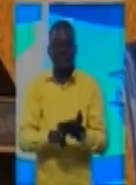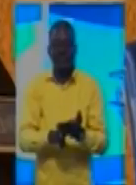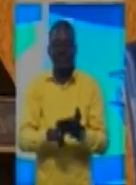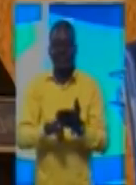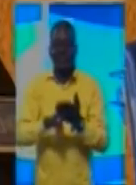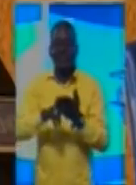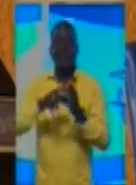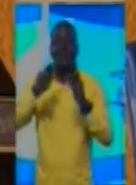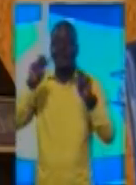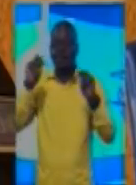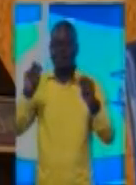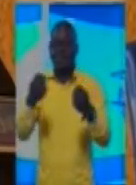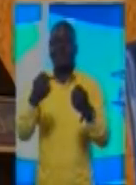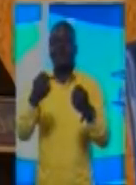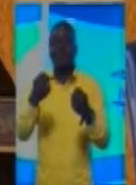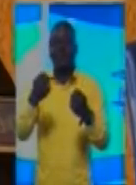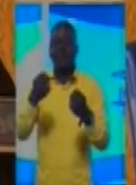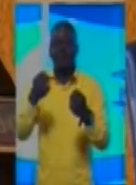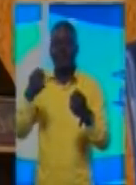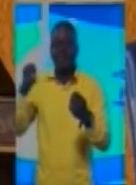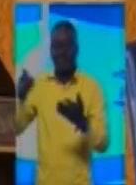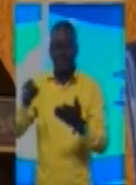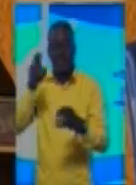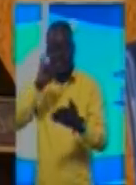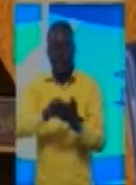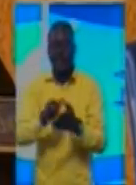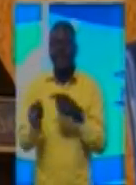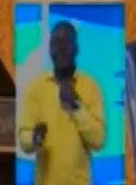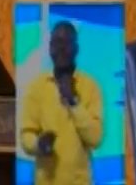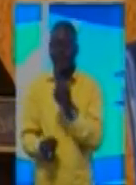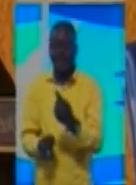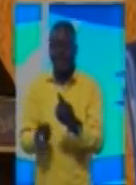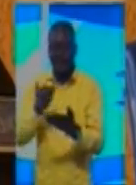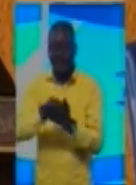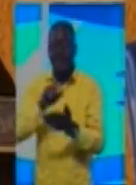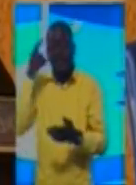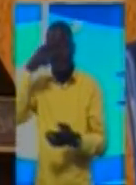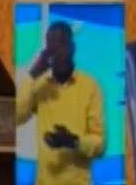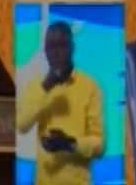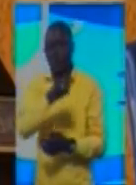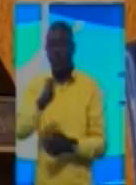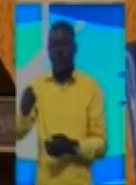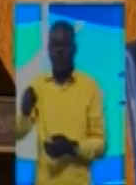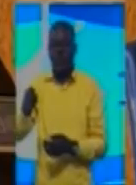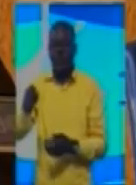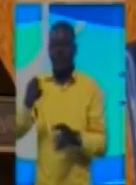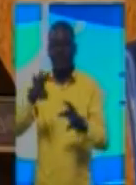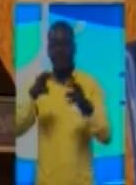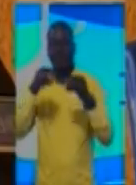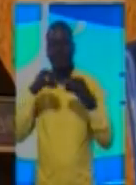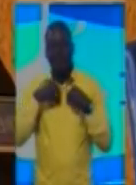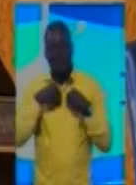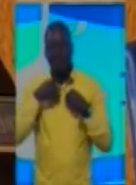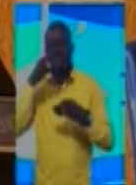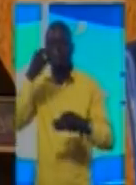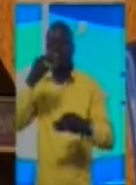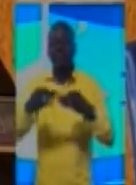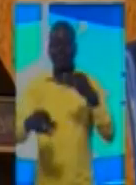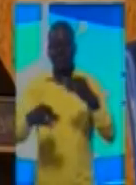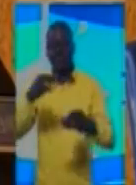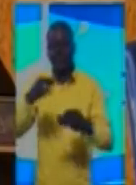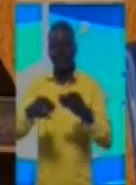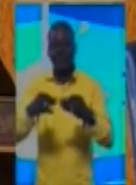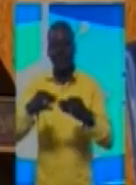termes de l'assignation. Il s'agissait pour eux d'obtenir du juge